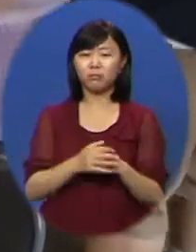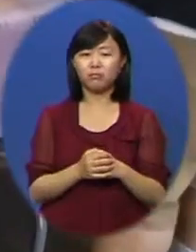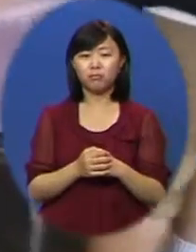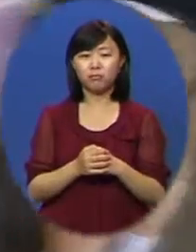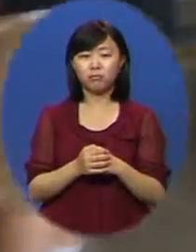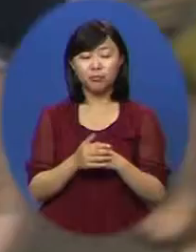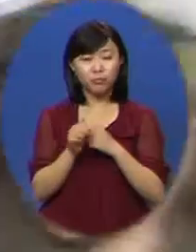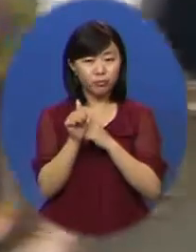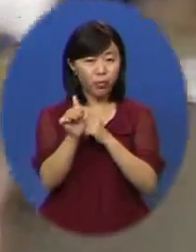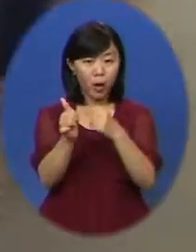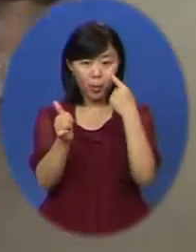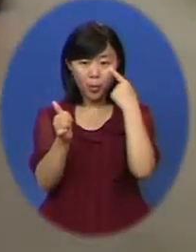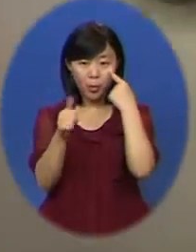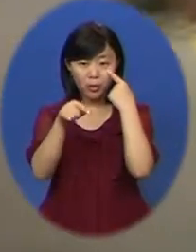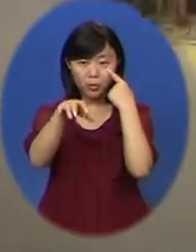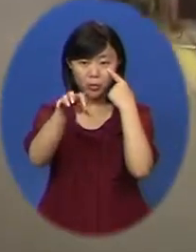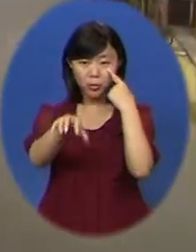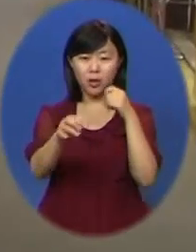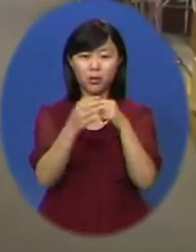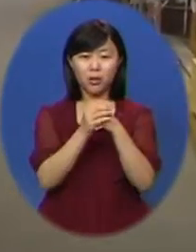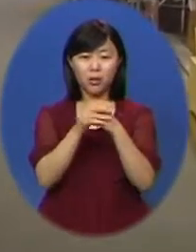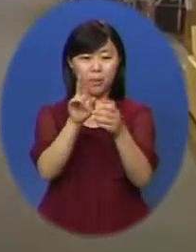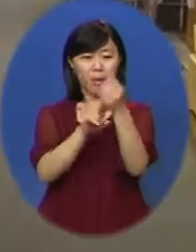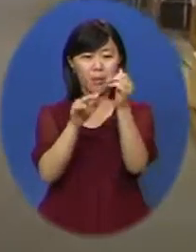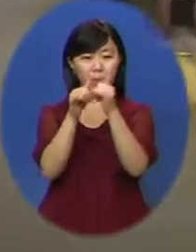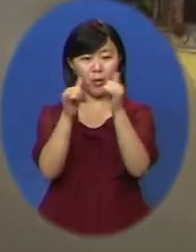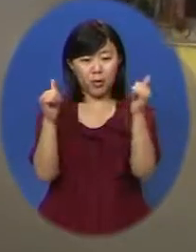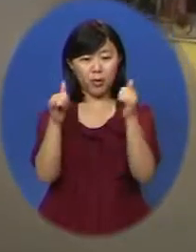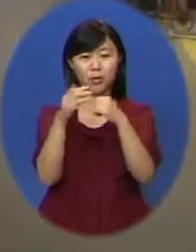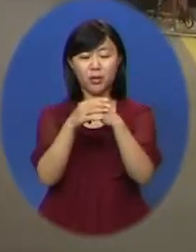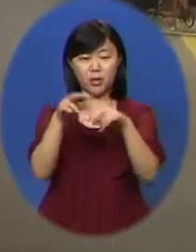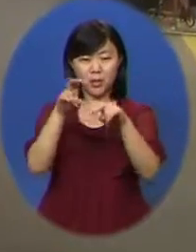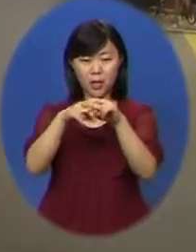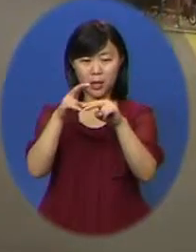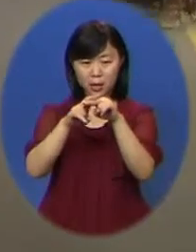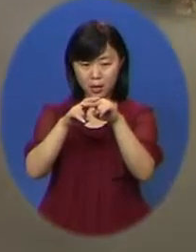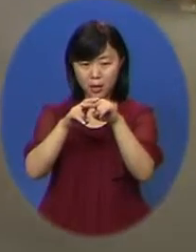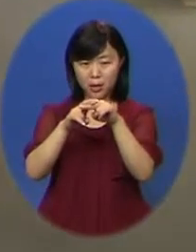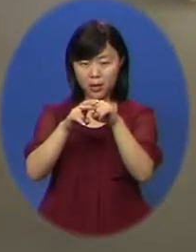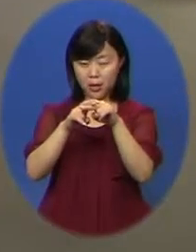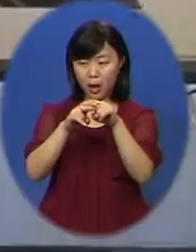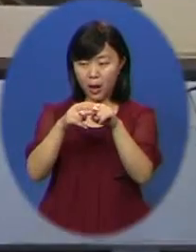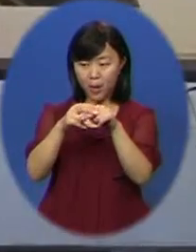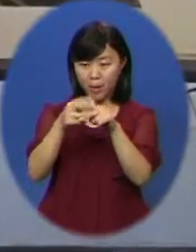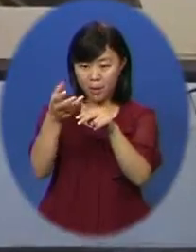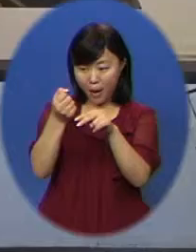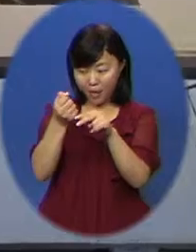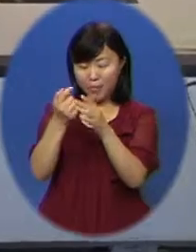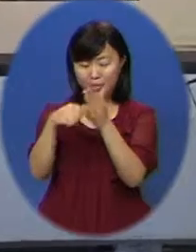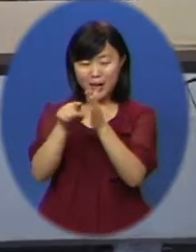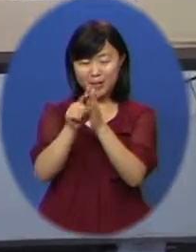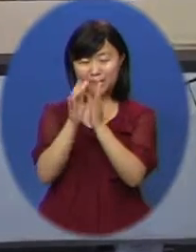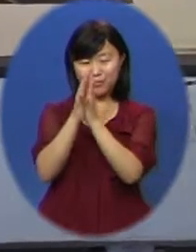그들을 따라가 보니 그곳에선 판매원들이 자리를 배부받기 위해 줄지어 서 있었다.